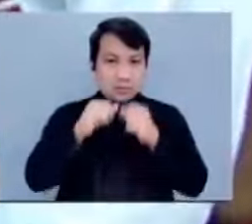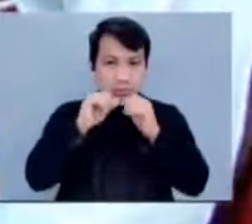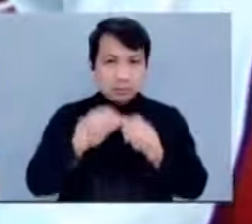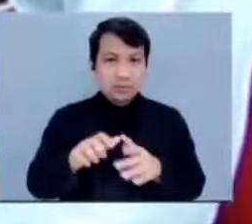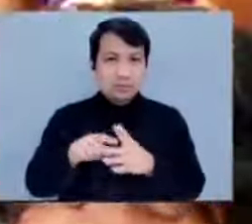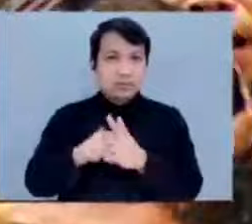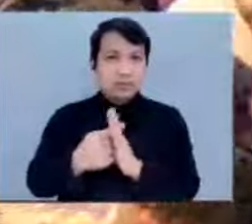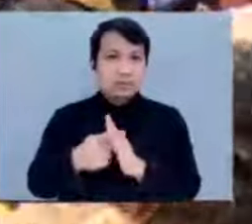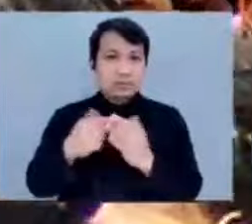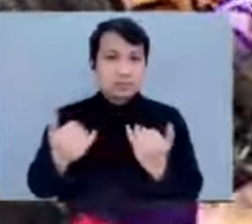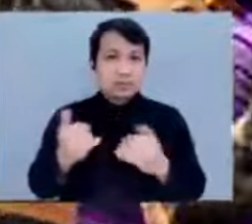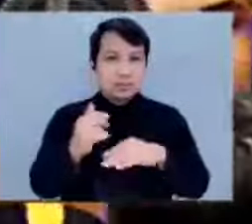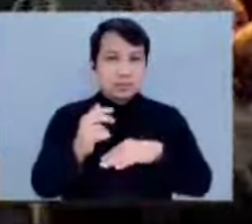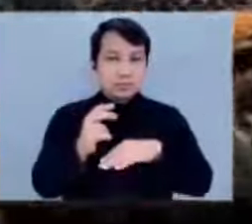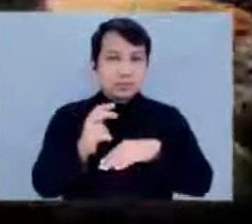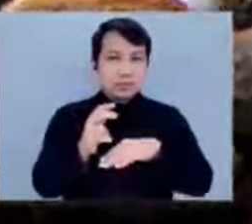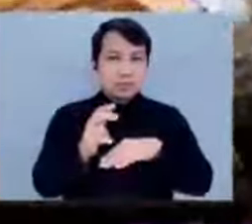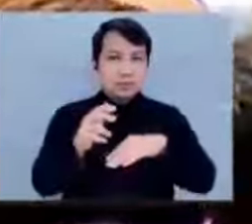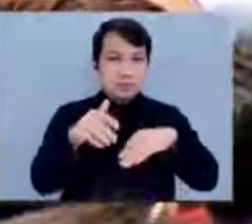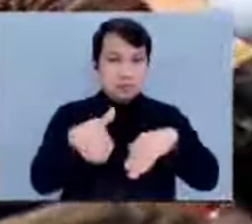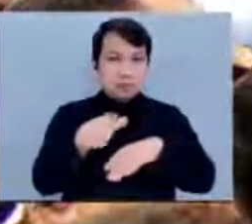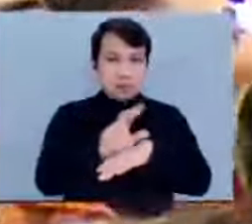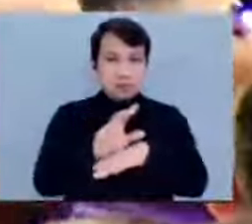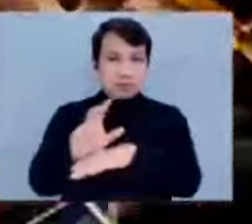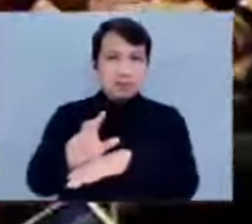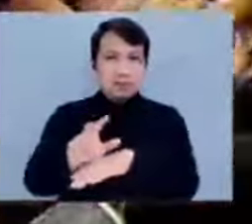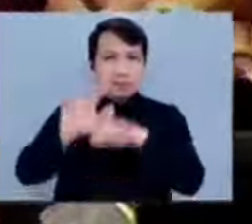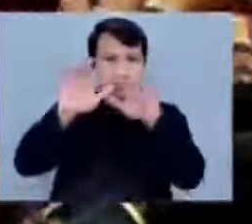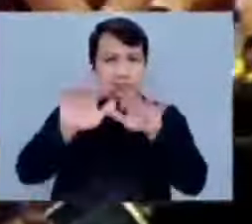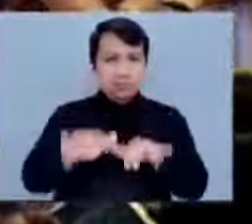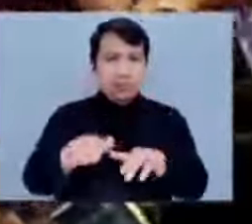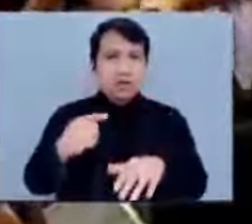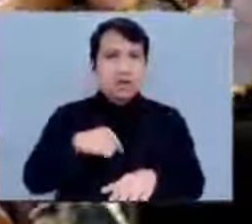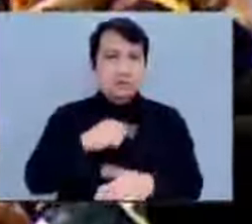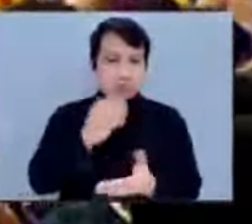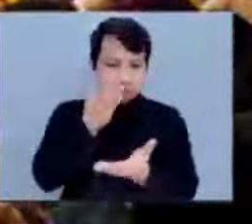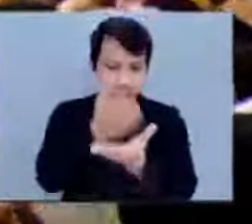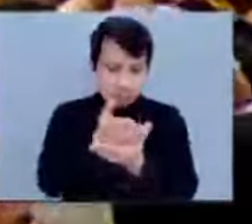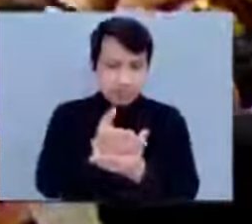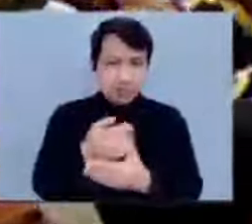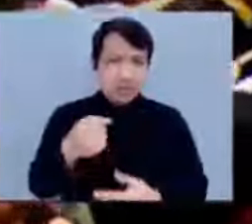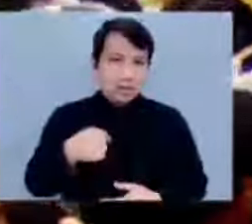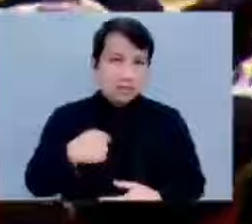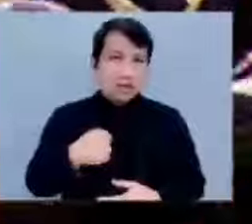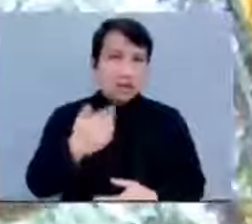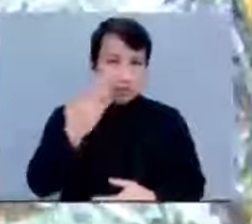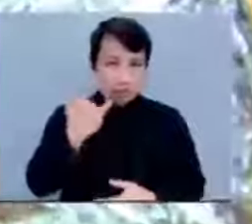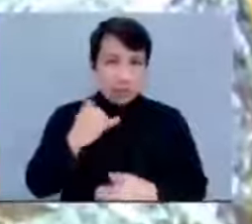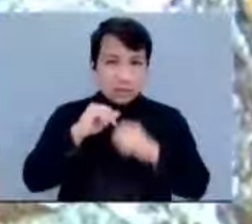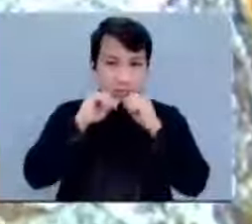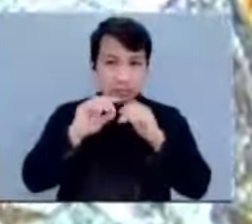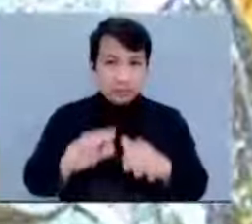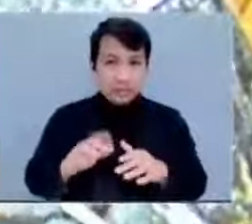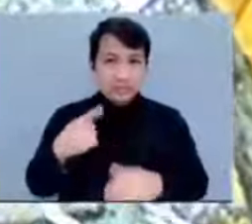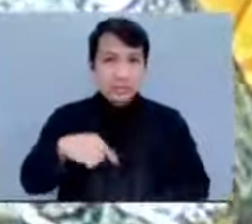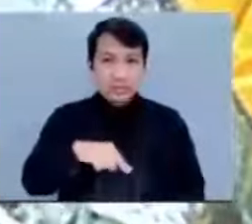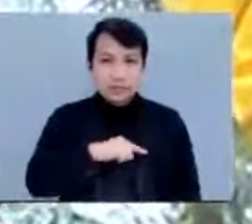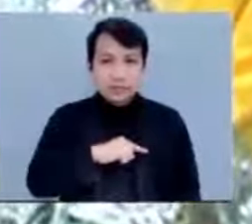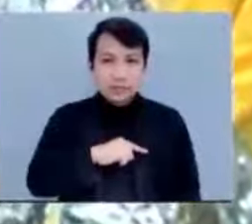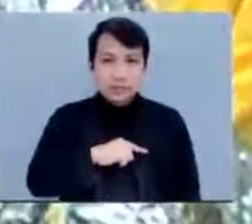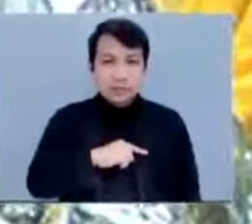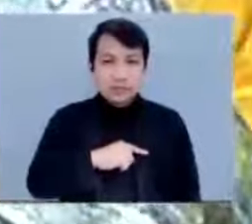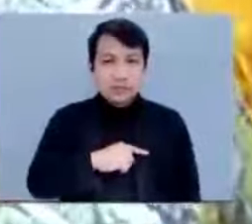translation to. Kahit umulan man siya, talagang ako'y pupunta. Blessing mo sa atin lahat yan. Hindi tayo bibigyan ng ganyan